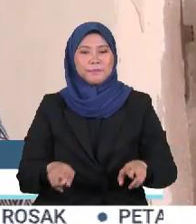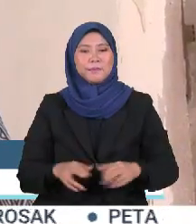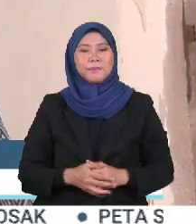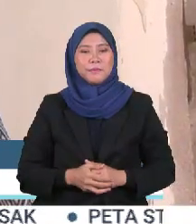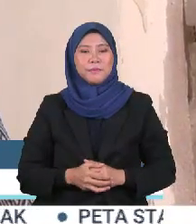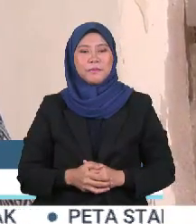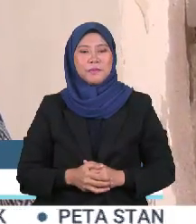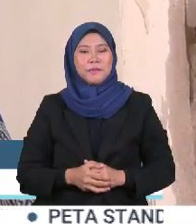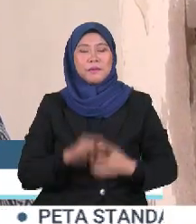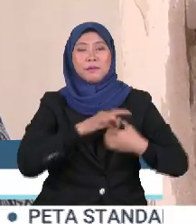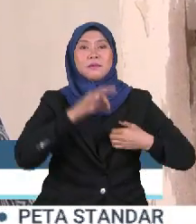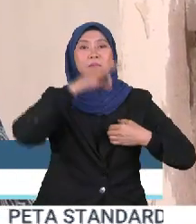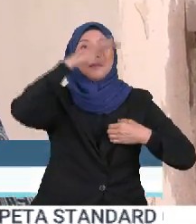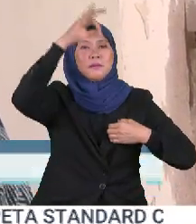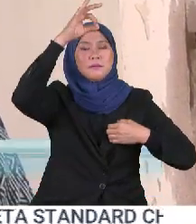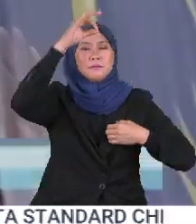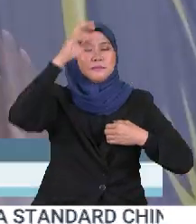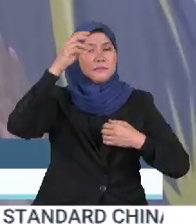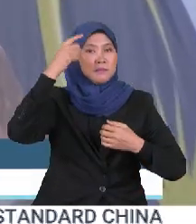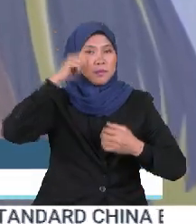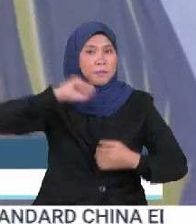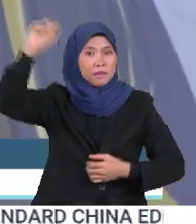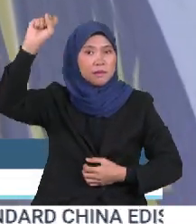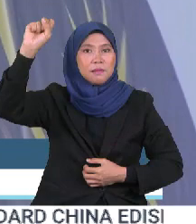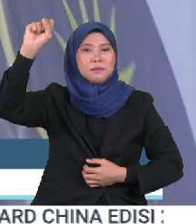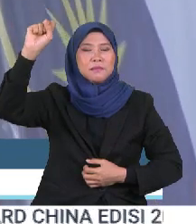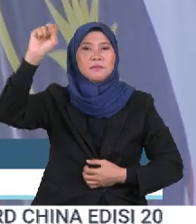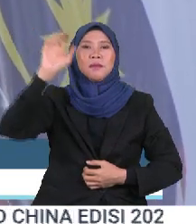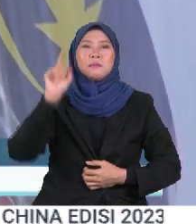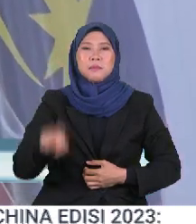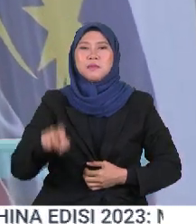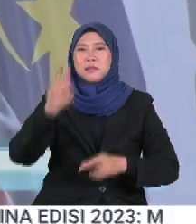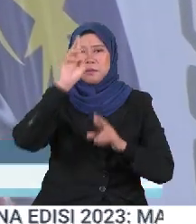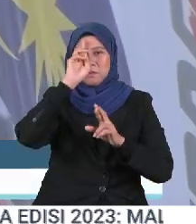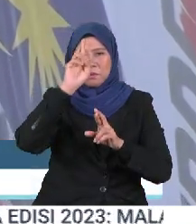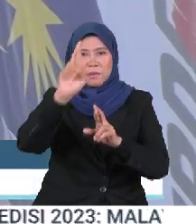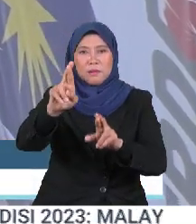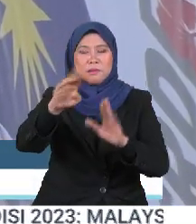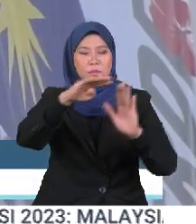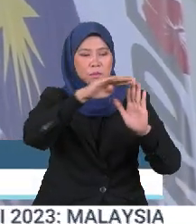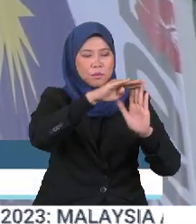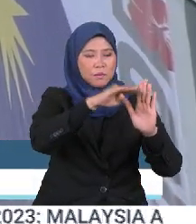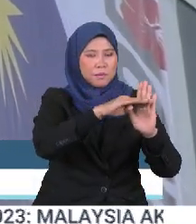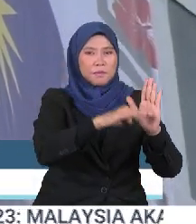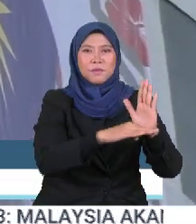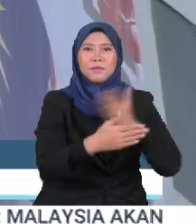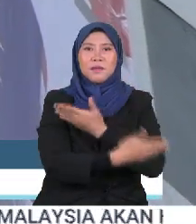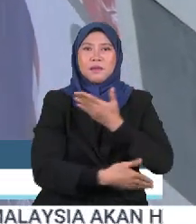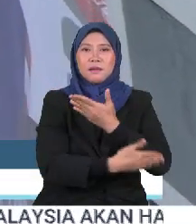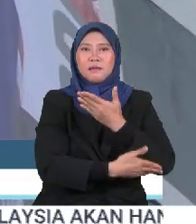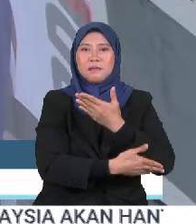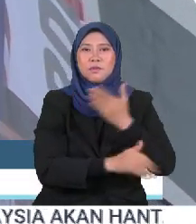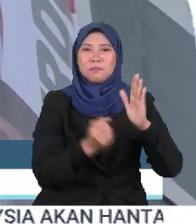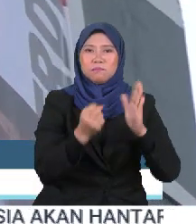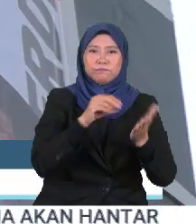Semangat kemerdekaan ini yang ke-66 ini, kita perlu menghormati rukun negara yang telah pun tercipta untuk